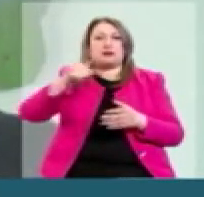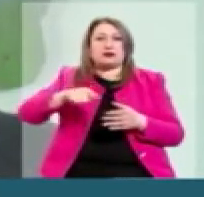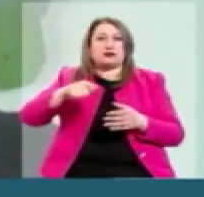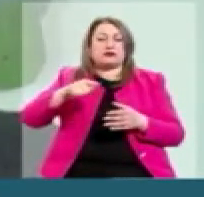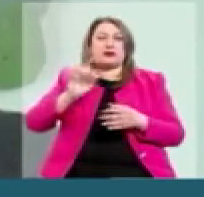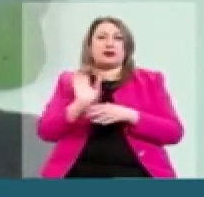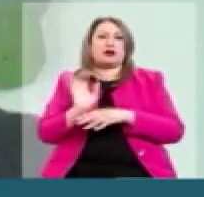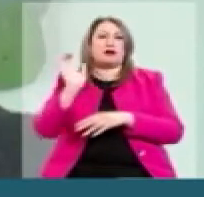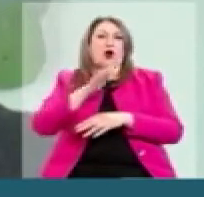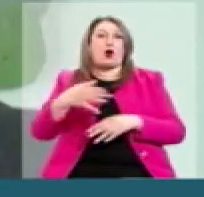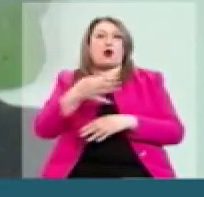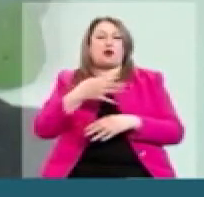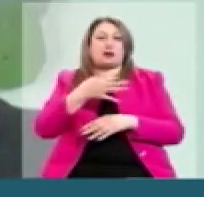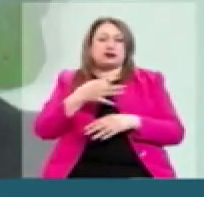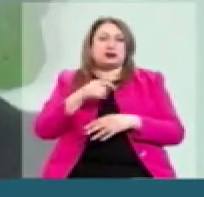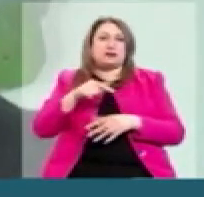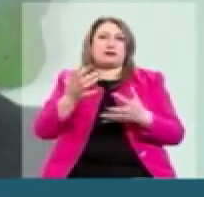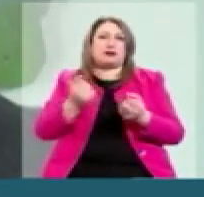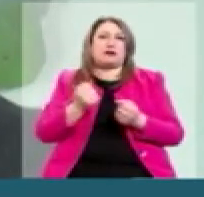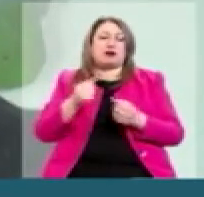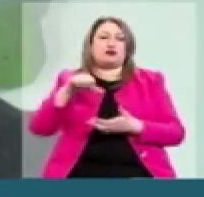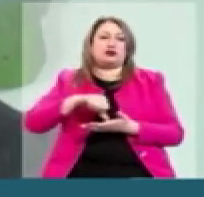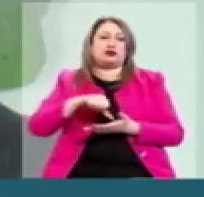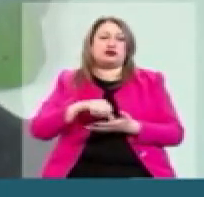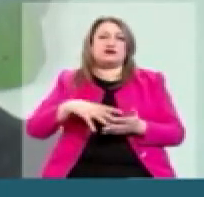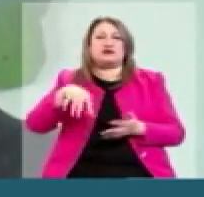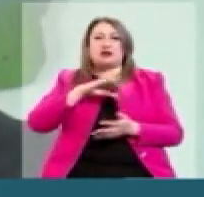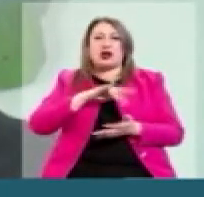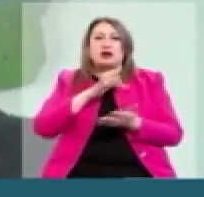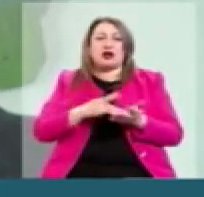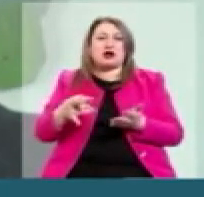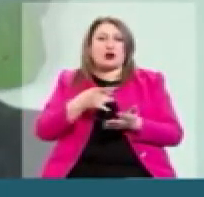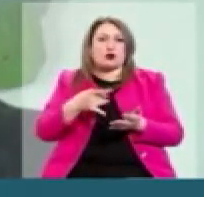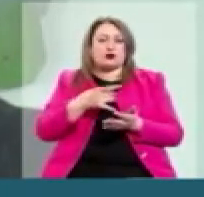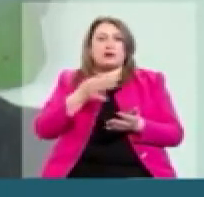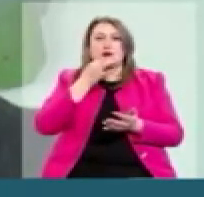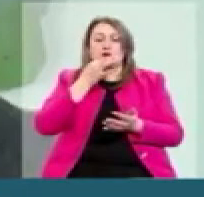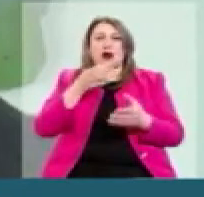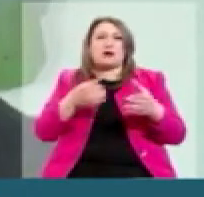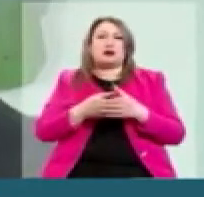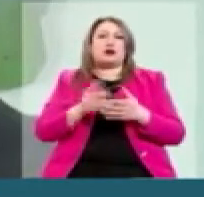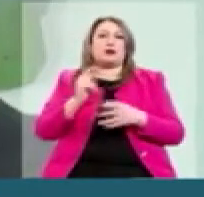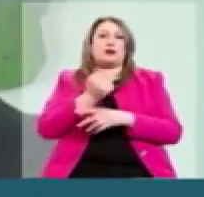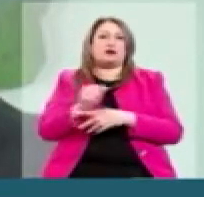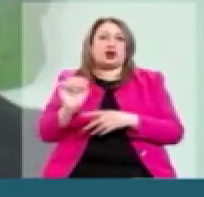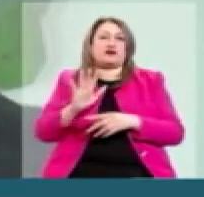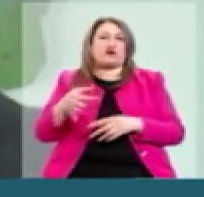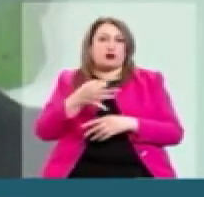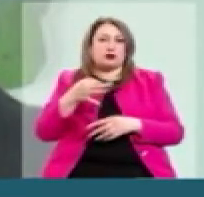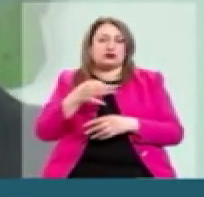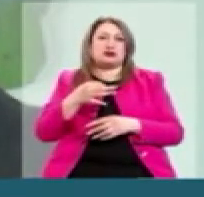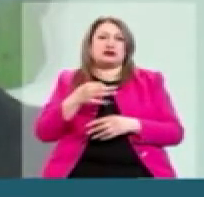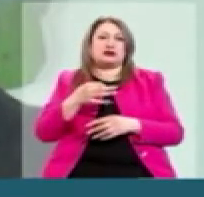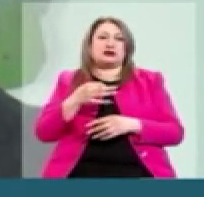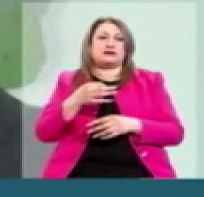места, отправляются на областной этап, где принимают участие все города и районы области. Затем команда, которая побеждает в области,